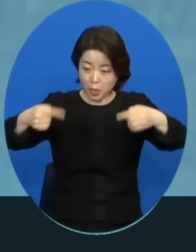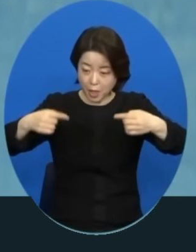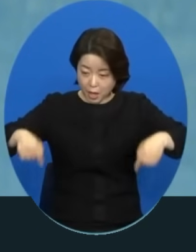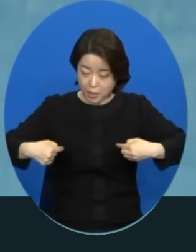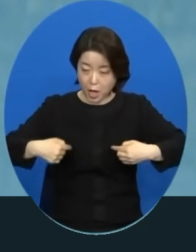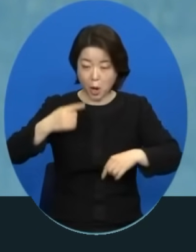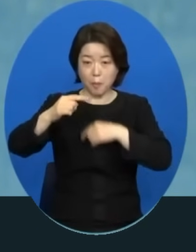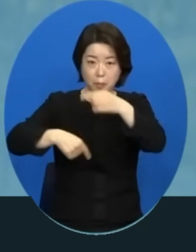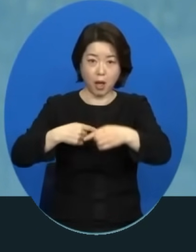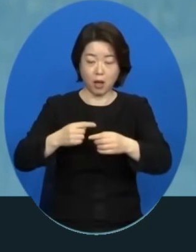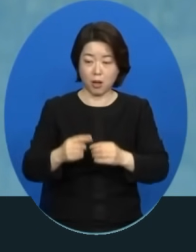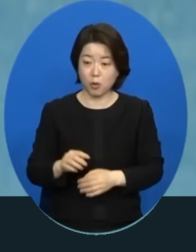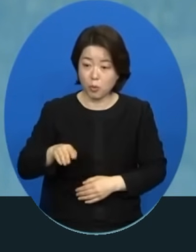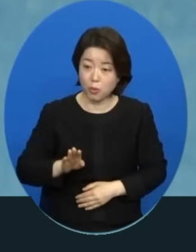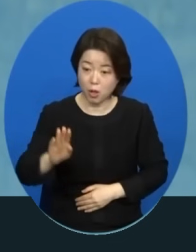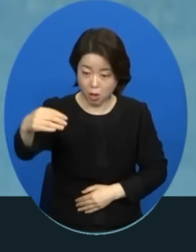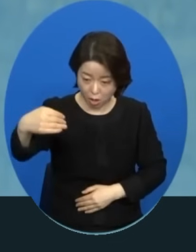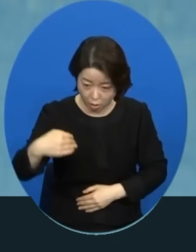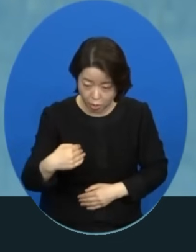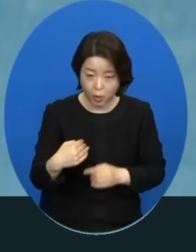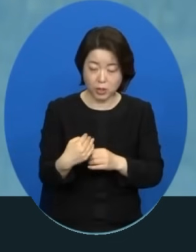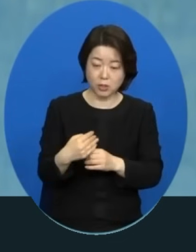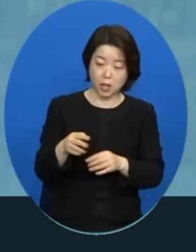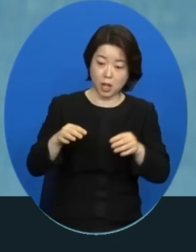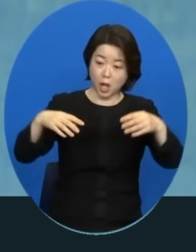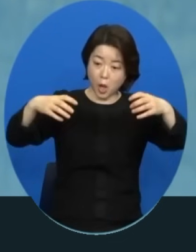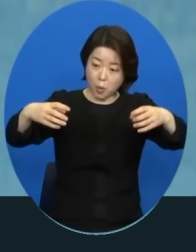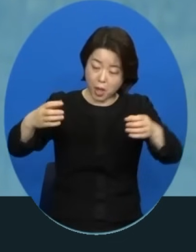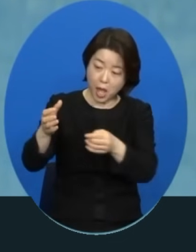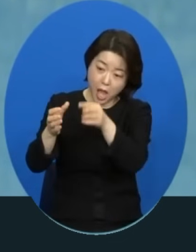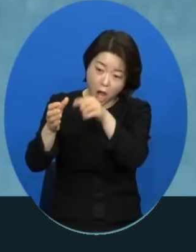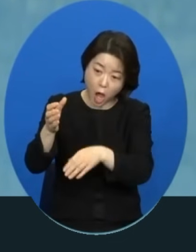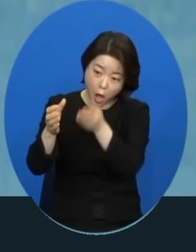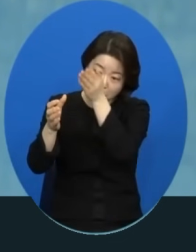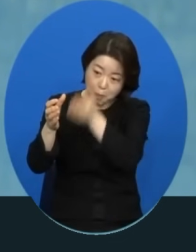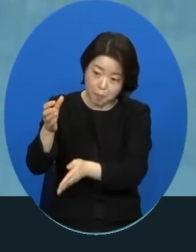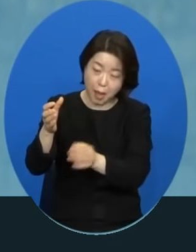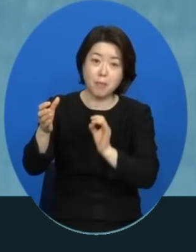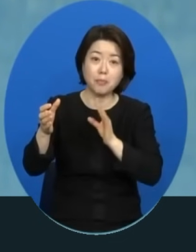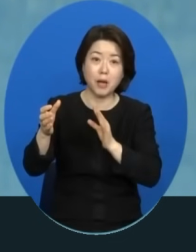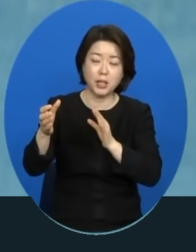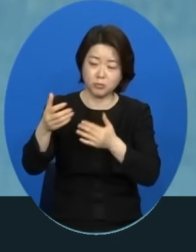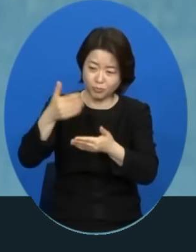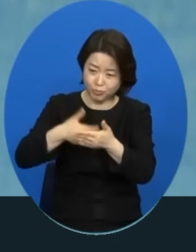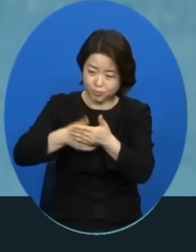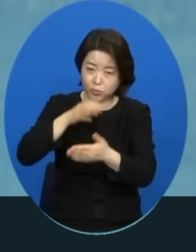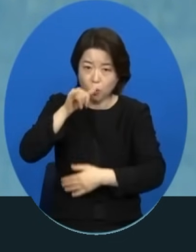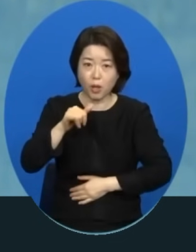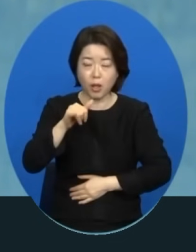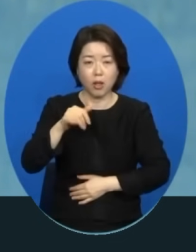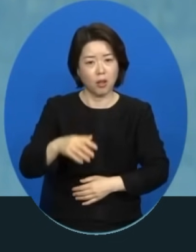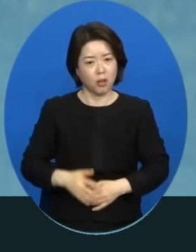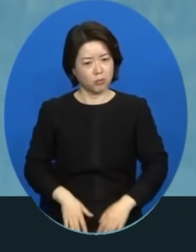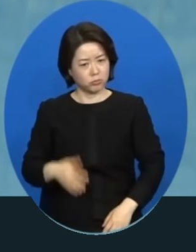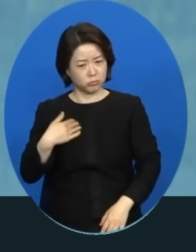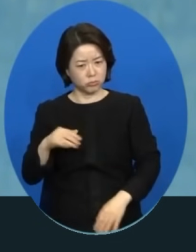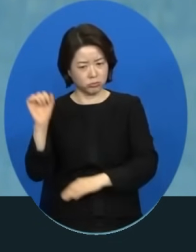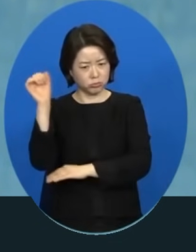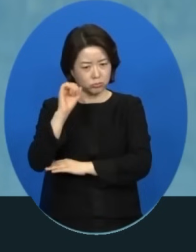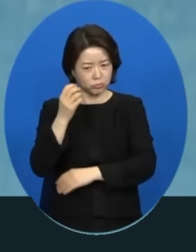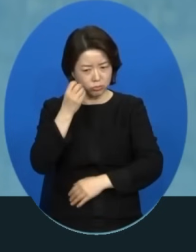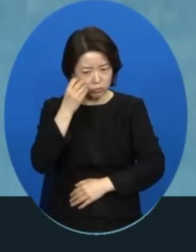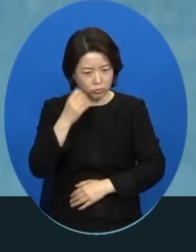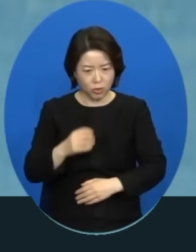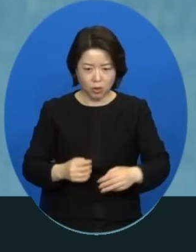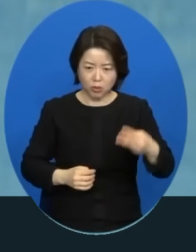반이 완전히 싹 닳아버렸어요. 반만 편마모가 발생한 거예요. 왜 이러지? 아, 내가 너무 오래 탔나?